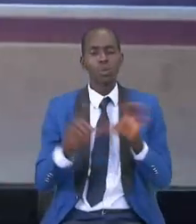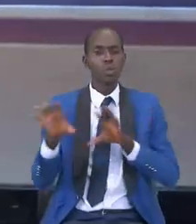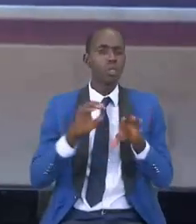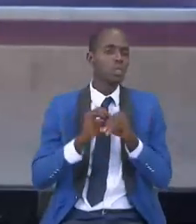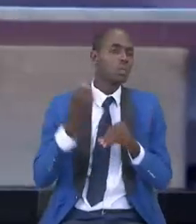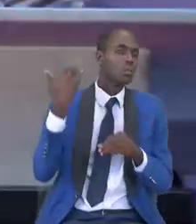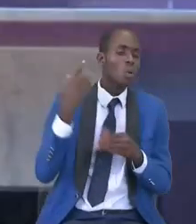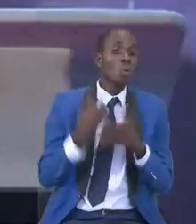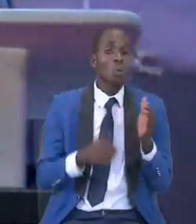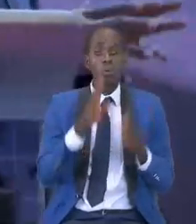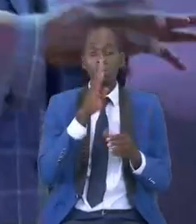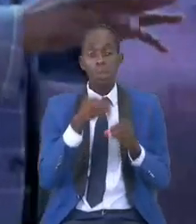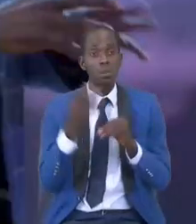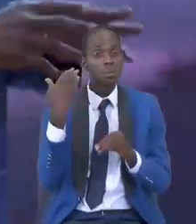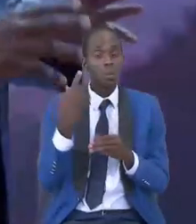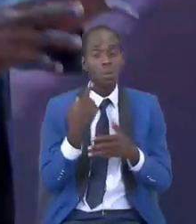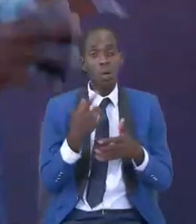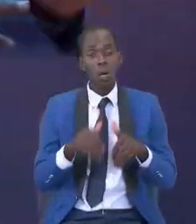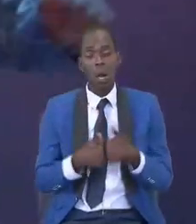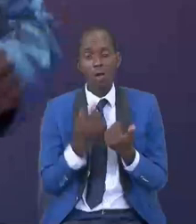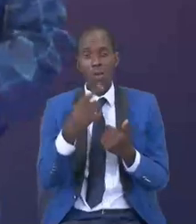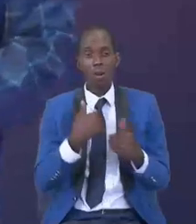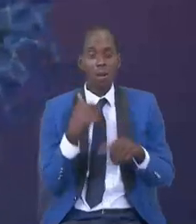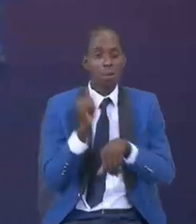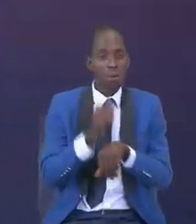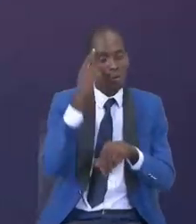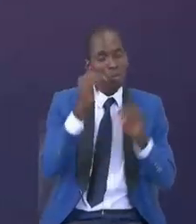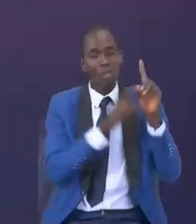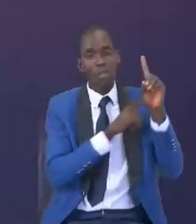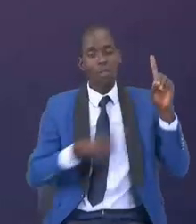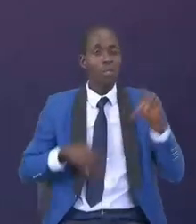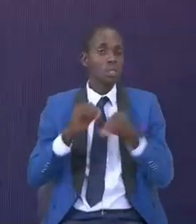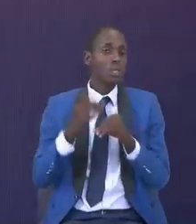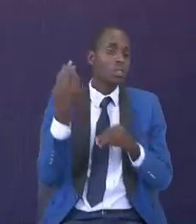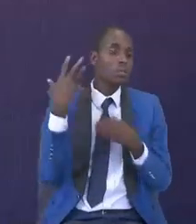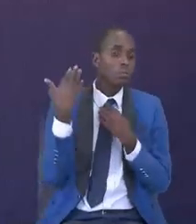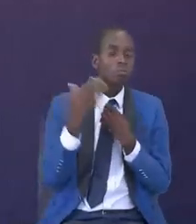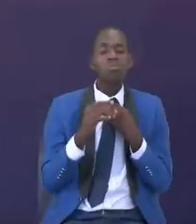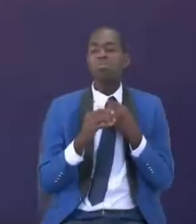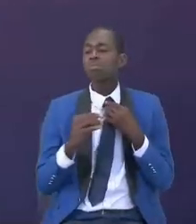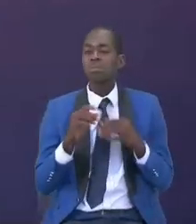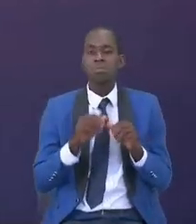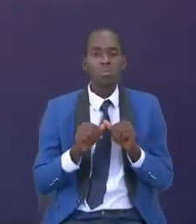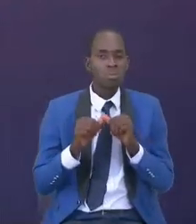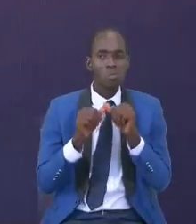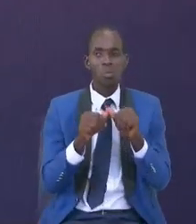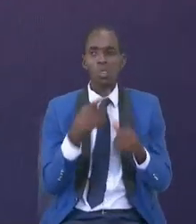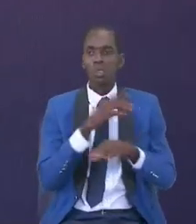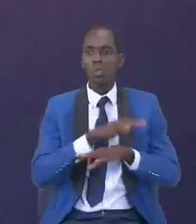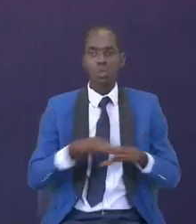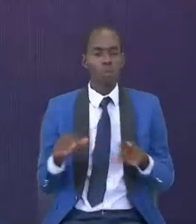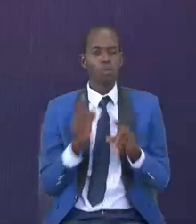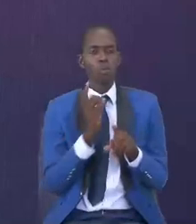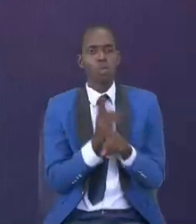Ne sois pas satisfait de ce que tu as fait par le passé. Tu dois faire l'œuvre du Seigneur. Lève-toi.